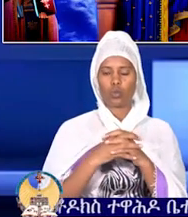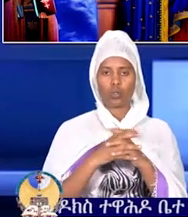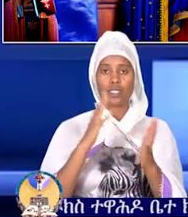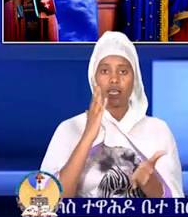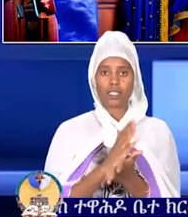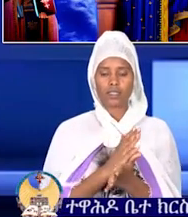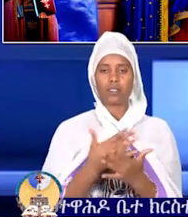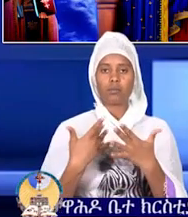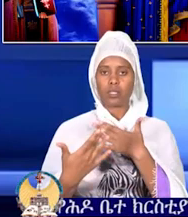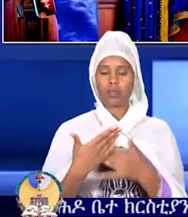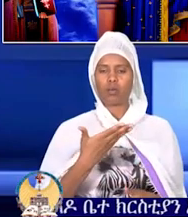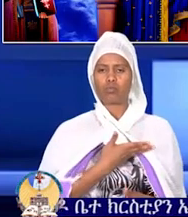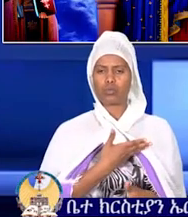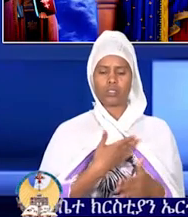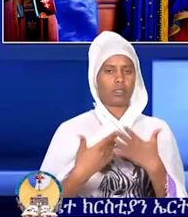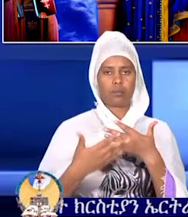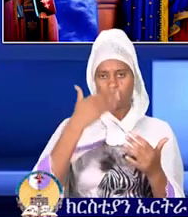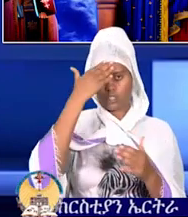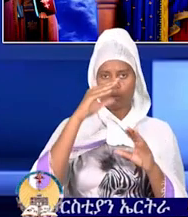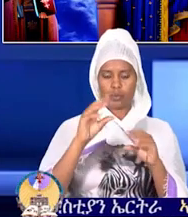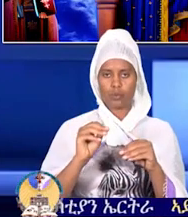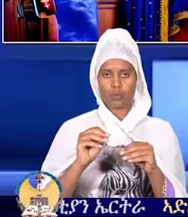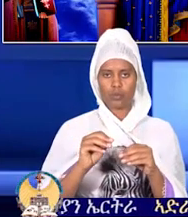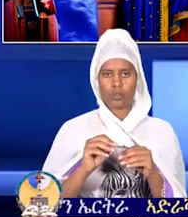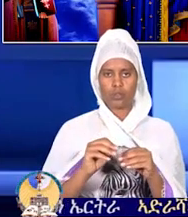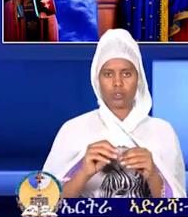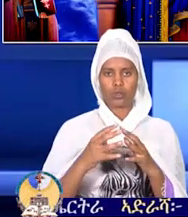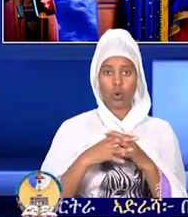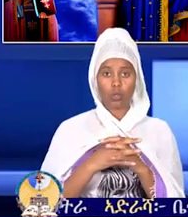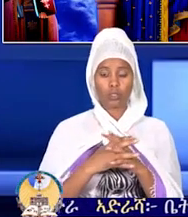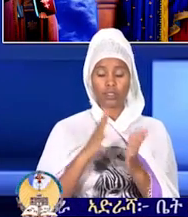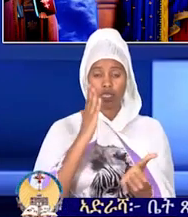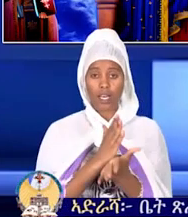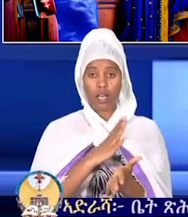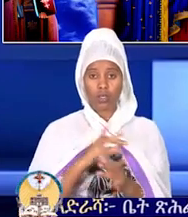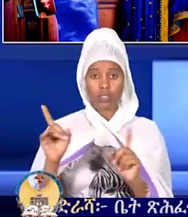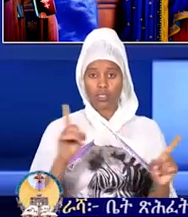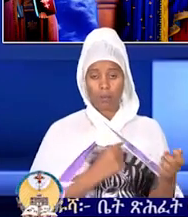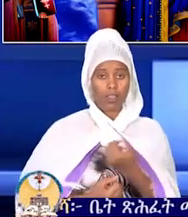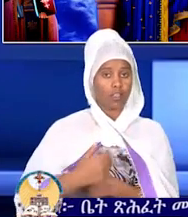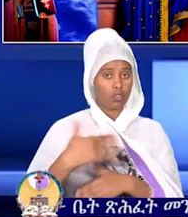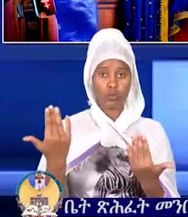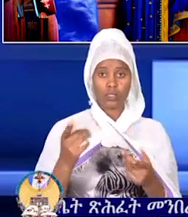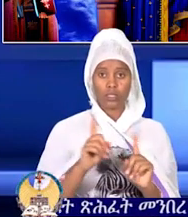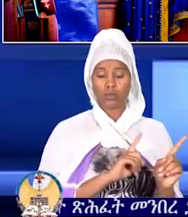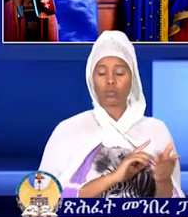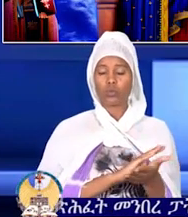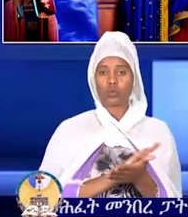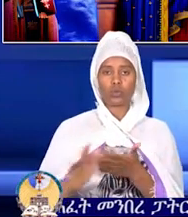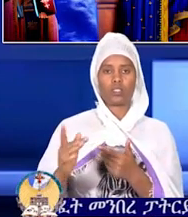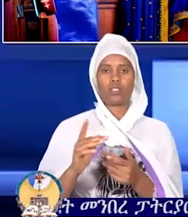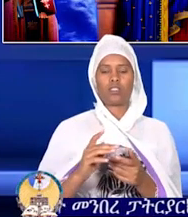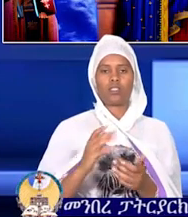16 ጸሎት ጻድቕ ብግብራ ብዙሕ ተስልጥ እያ፣ ብዙሕ ነገር ከም እትገብር ብዙሕ ከም